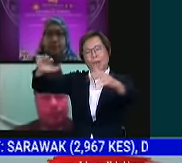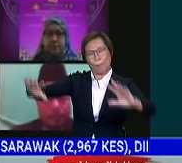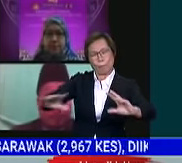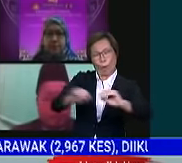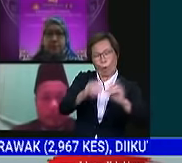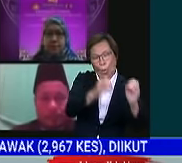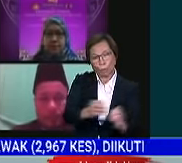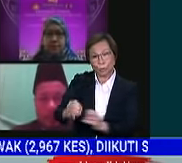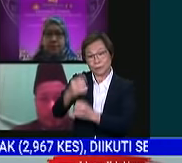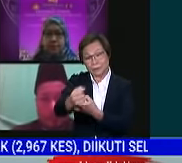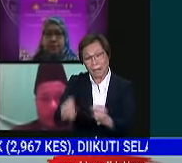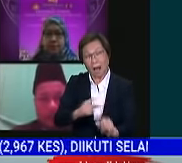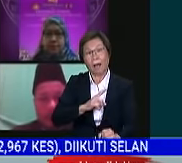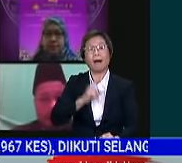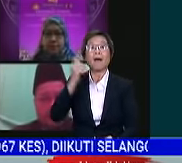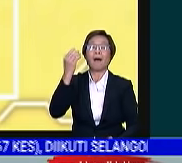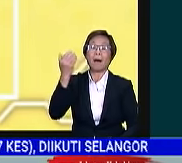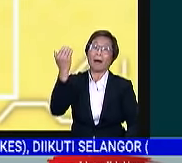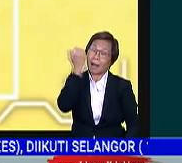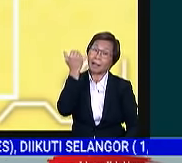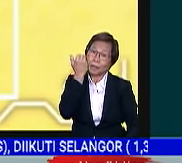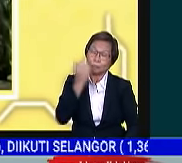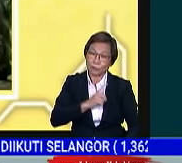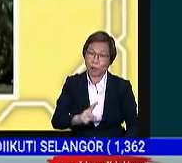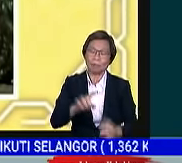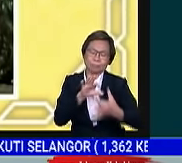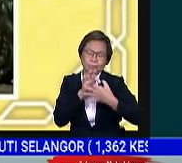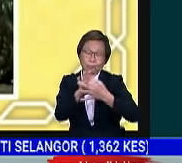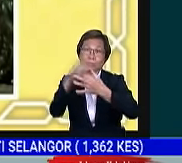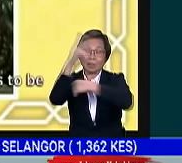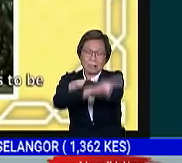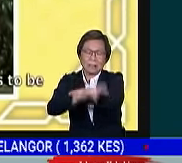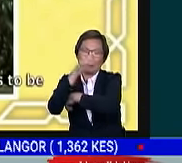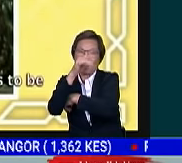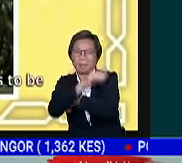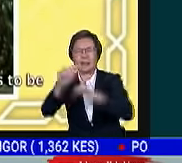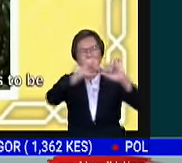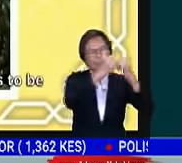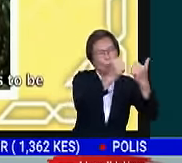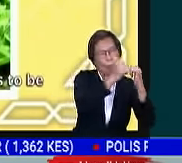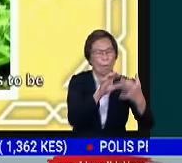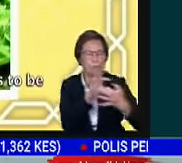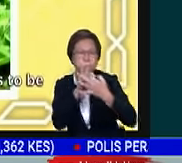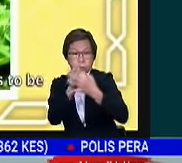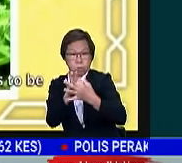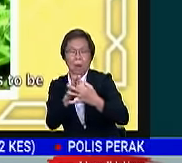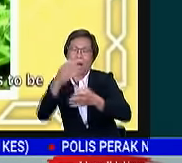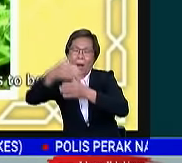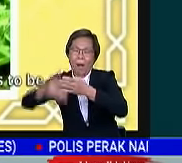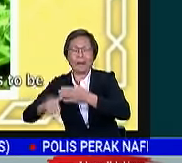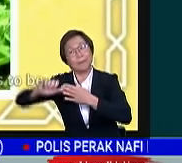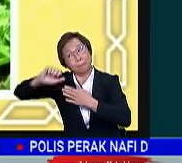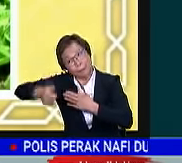Persidangan anjuran Jabatan Kehakiman Syariah Malaysia dengan kerjasama Kerajaan Negeri Melaka dan beberapa agensi berkaitan itu berakhir